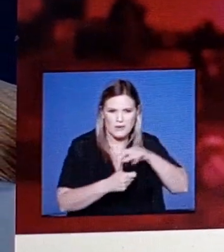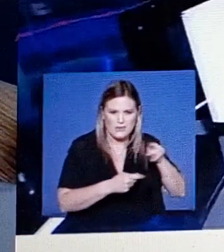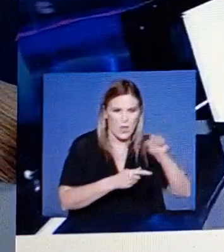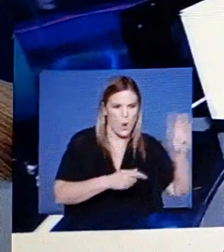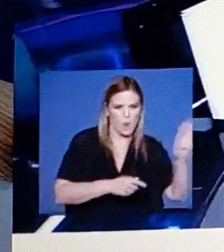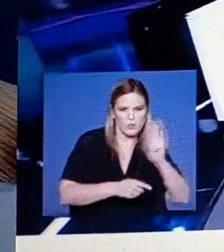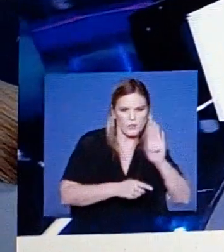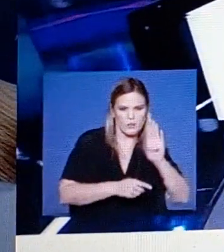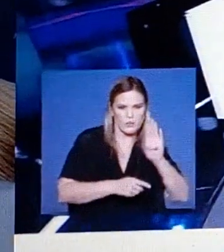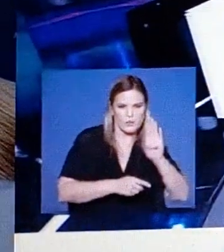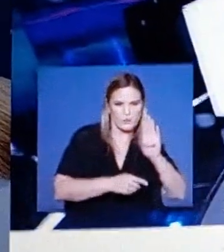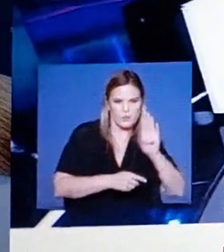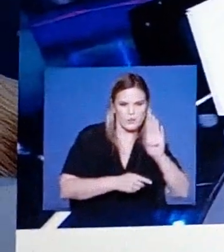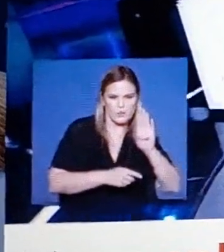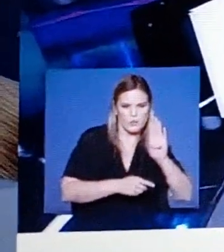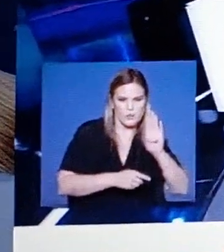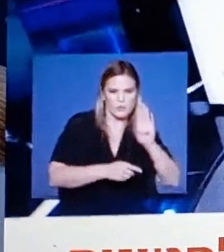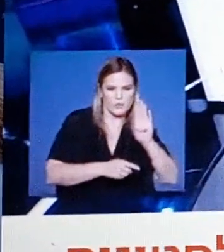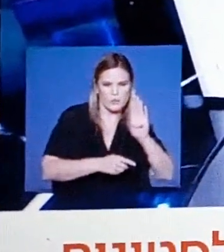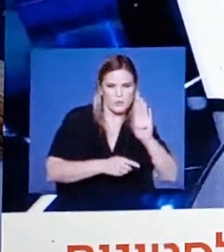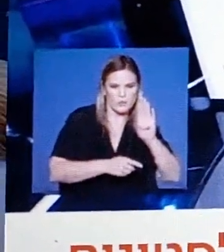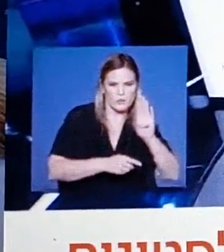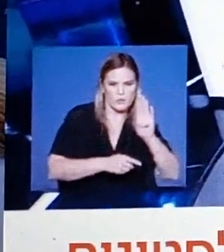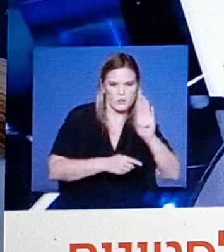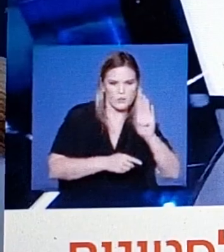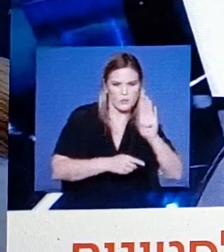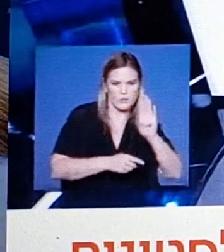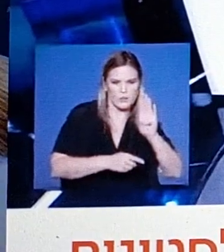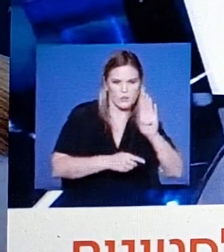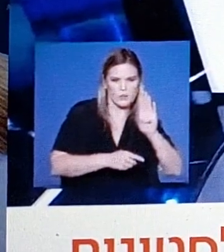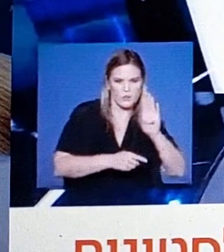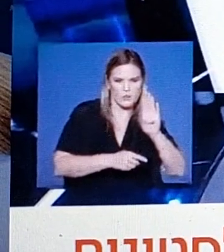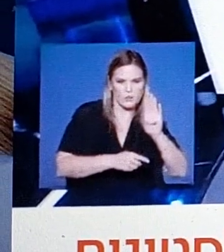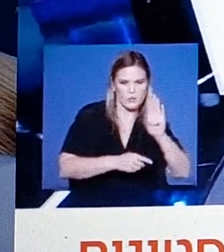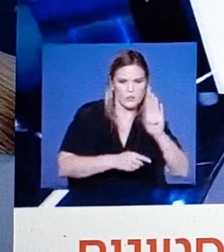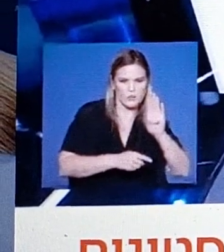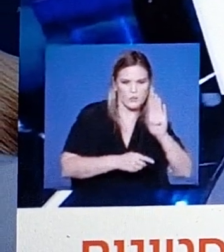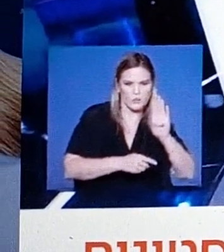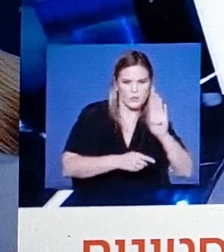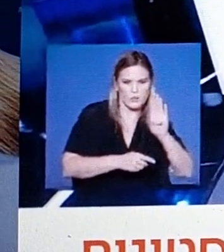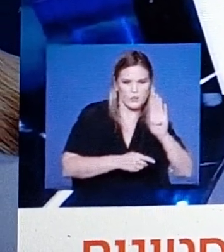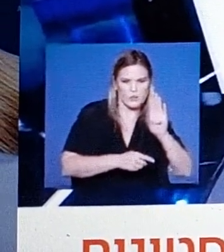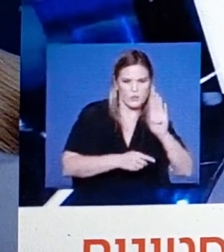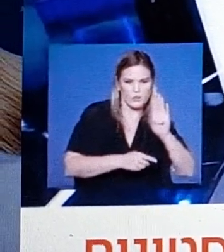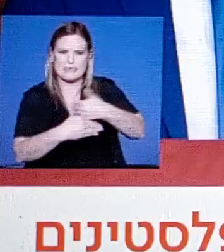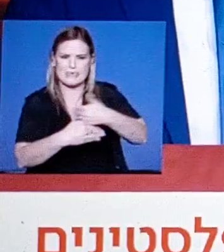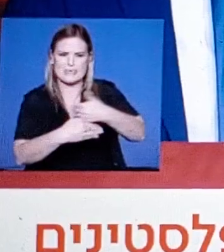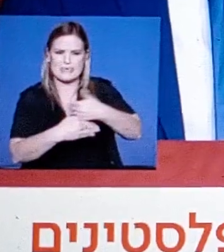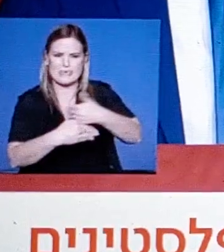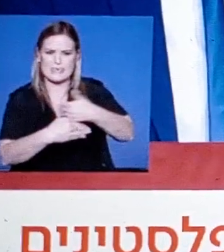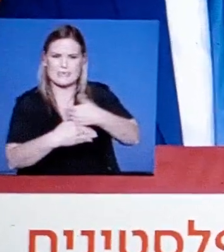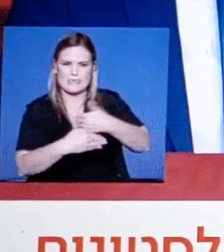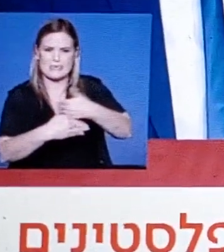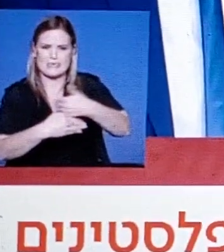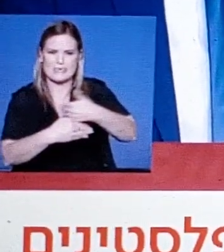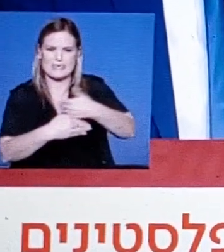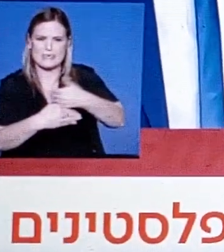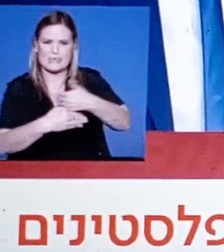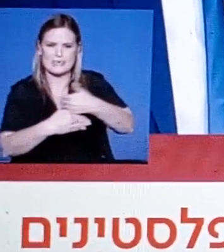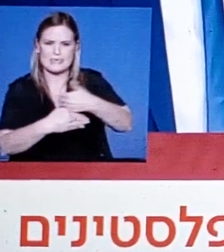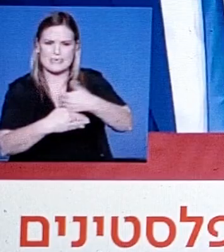dit. Donc, ils vont poursuivre un peu et je vais avancer un peu dans les nouvelles. Il dit qu'il y a le